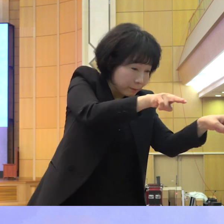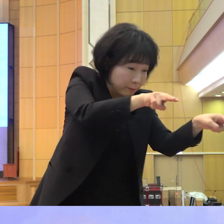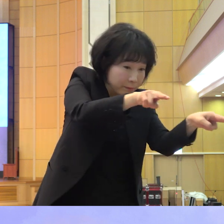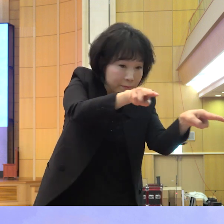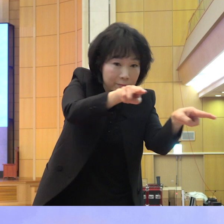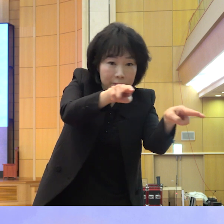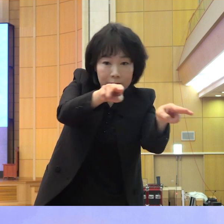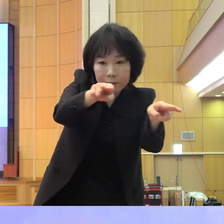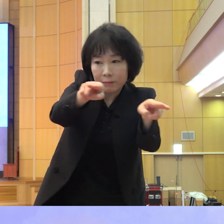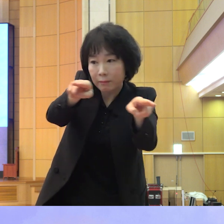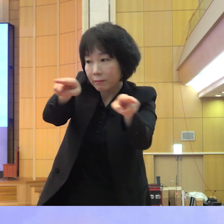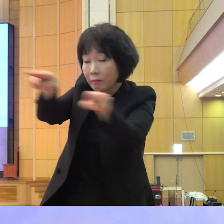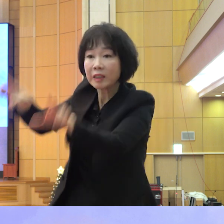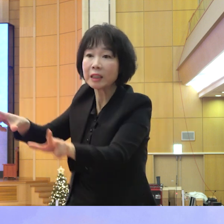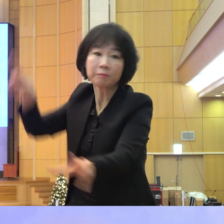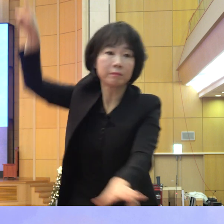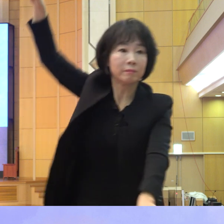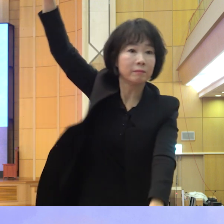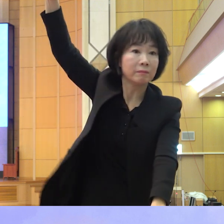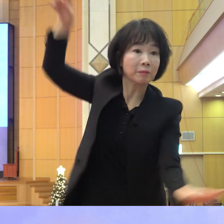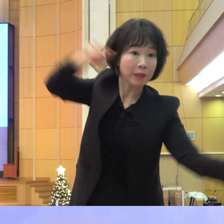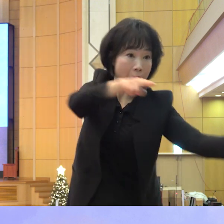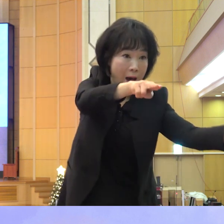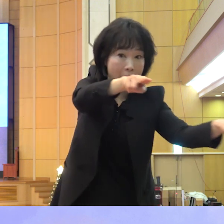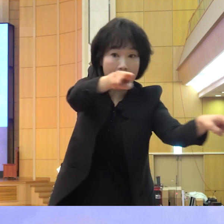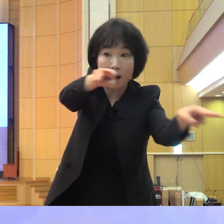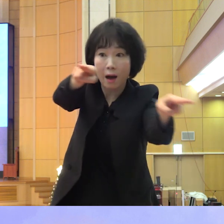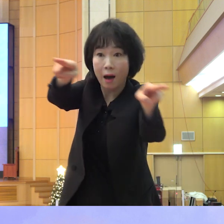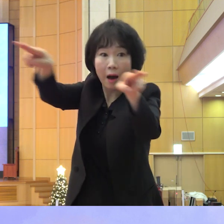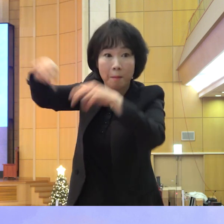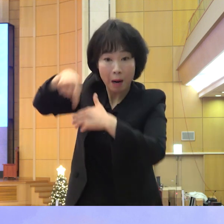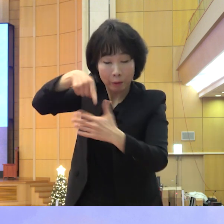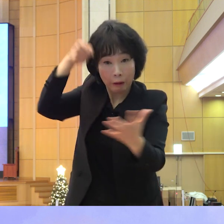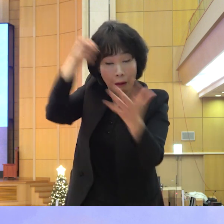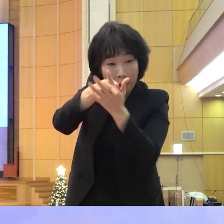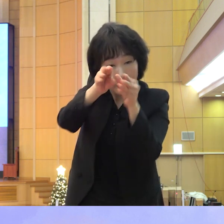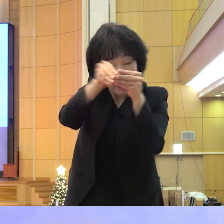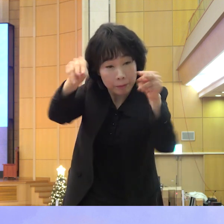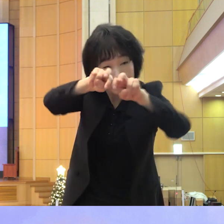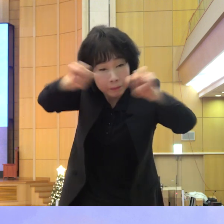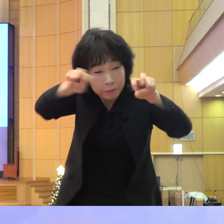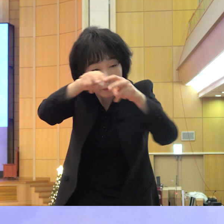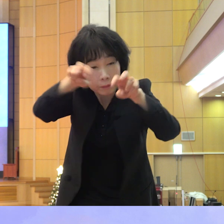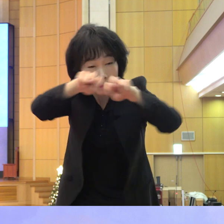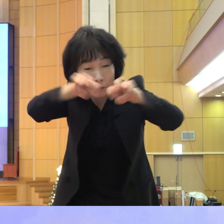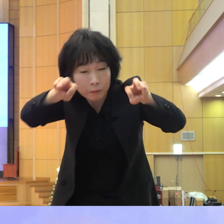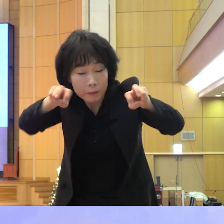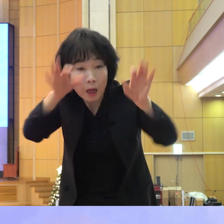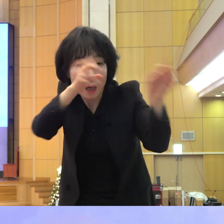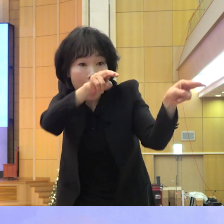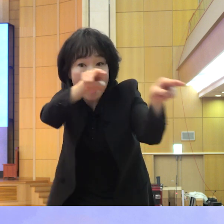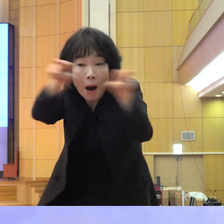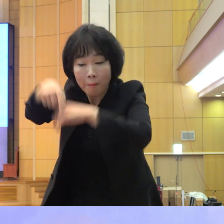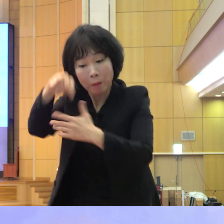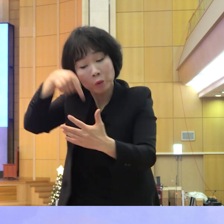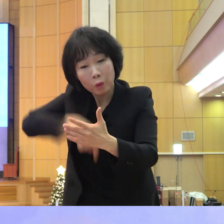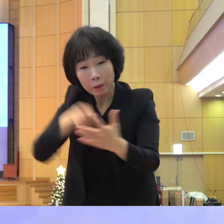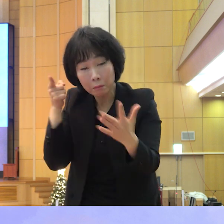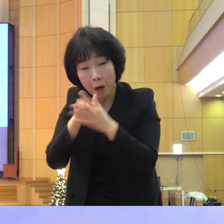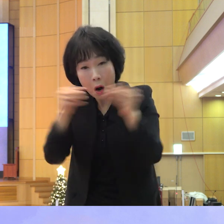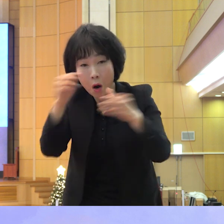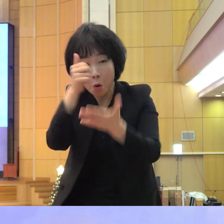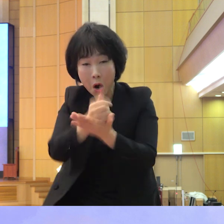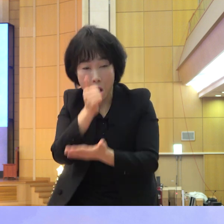보시면서, 그리고 이 세상과 모든 사람의 마음을 하나하나 꿰뚫어 보시면서 그들의 마음속에